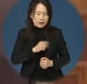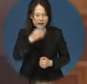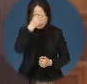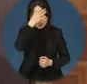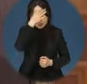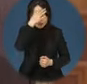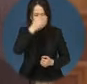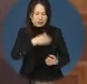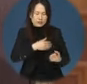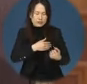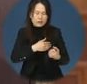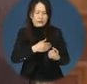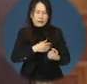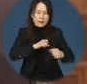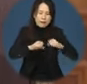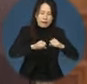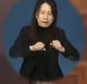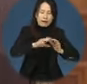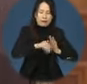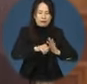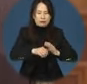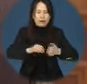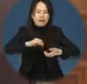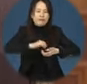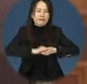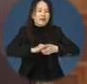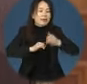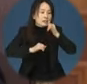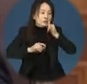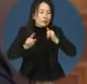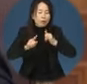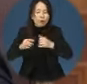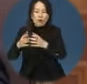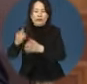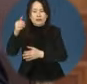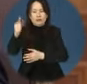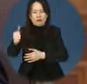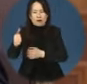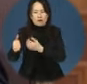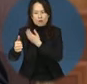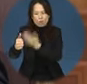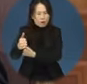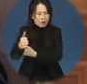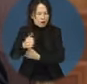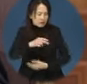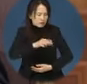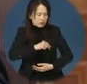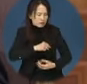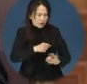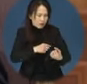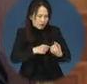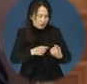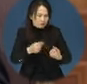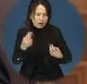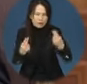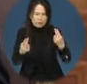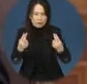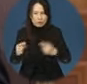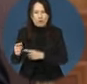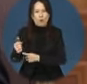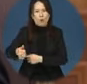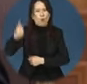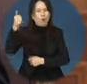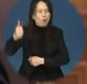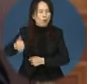예 그중에 하나가 인사권 그 거죠 단체장의 권한이 지나치게 그 뒤에 비해서 크고 그러다 보니까 이